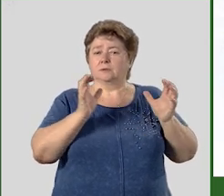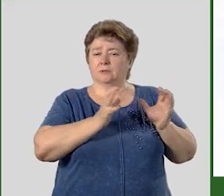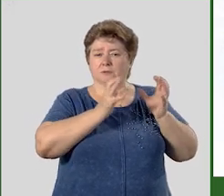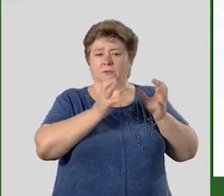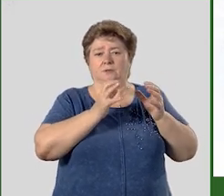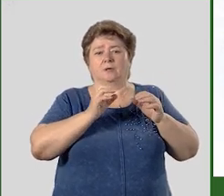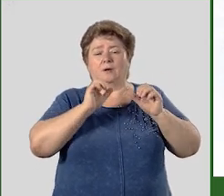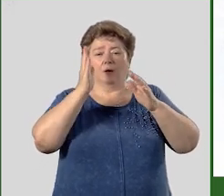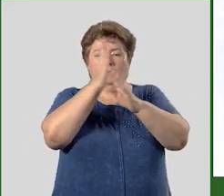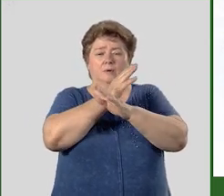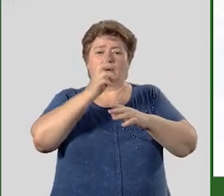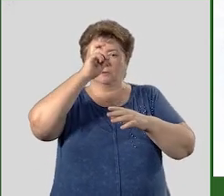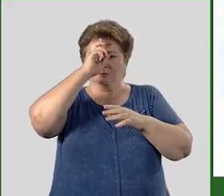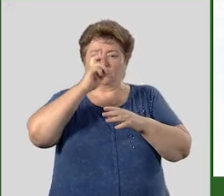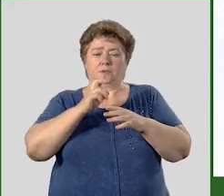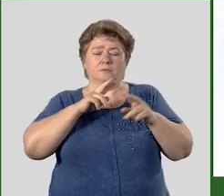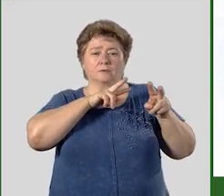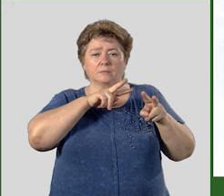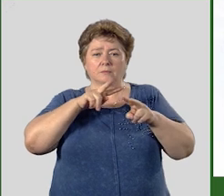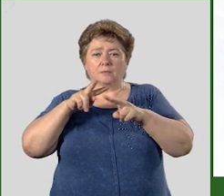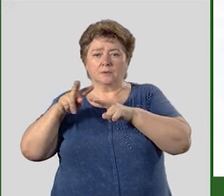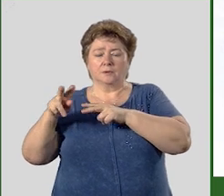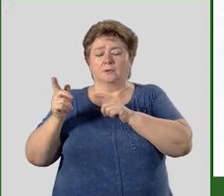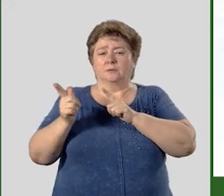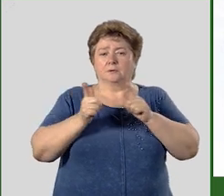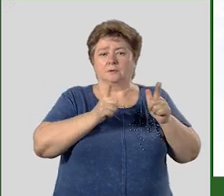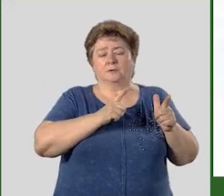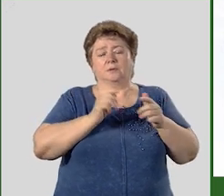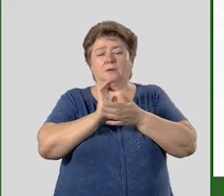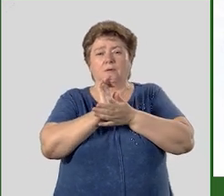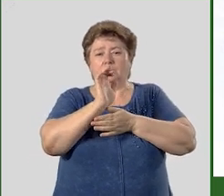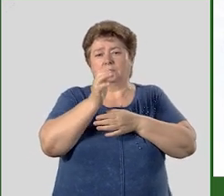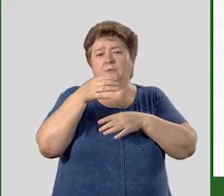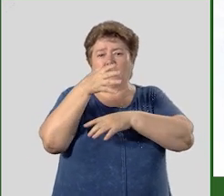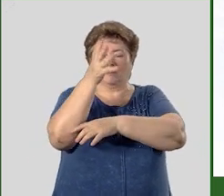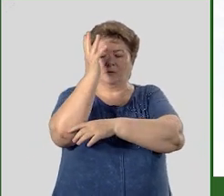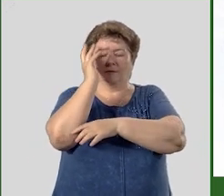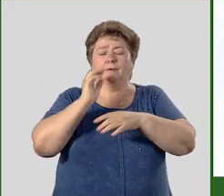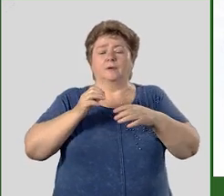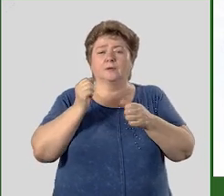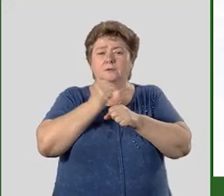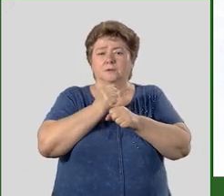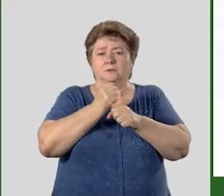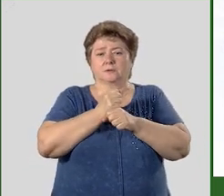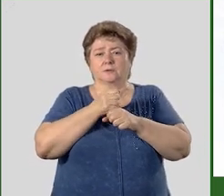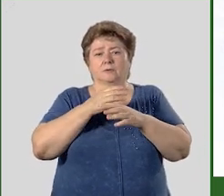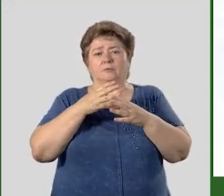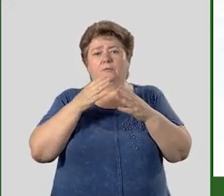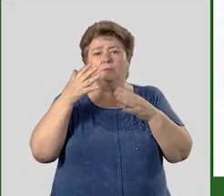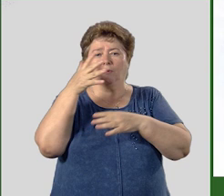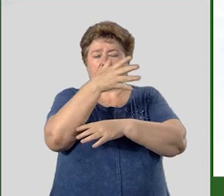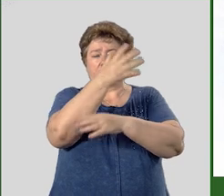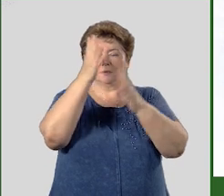природы. Государства контролируют заготовку и экспорт древесины, создают